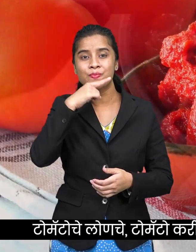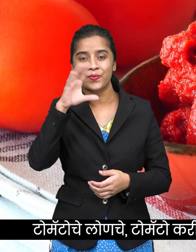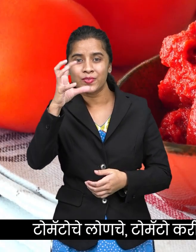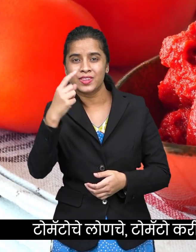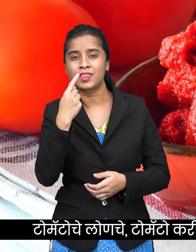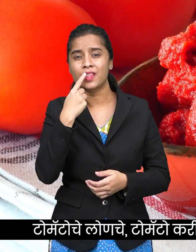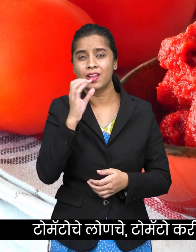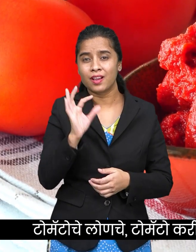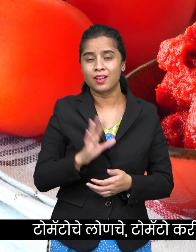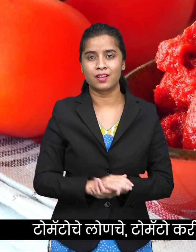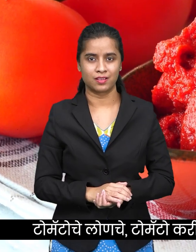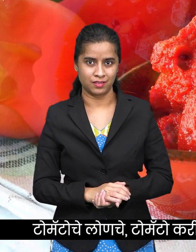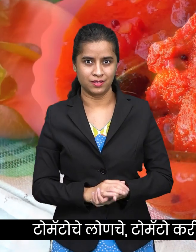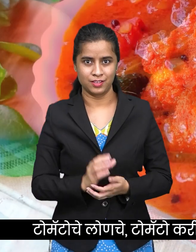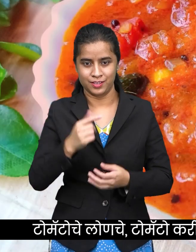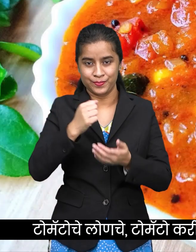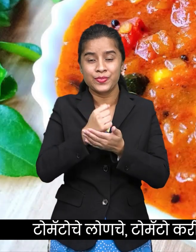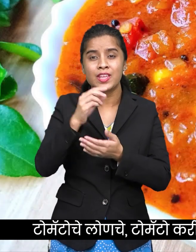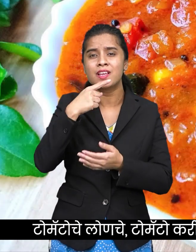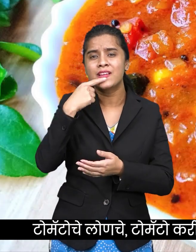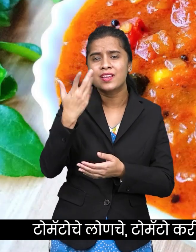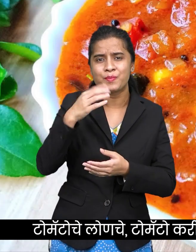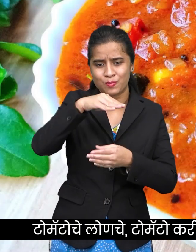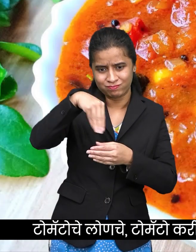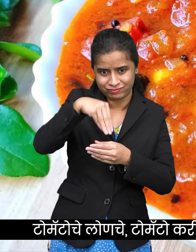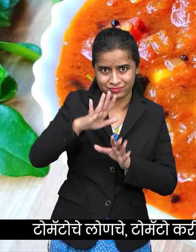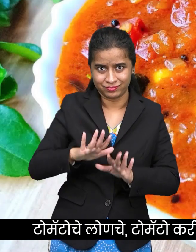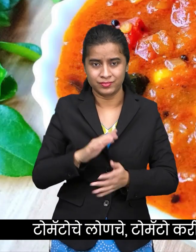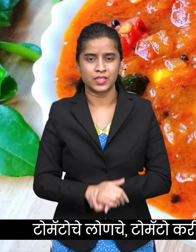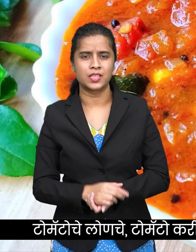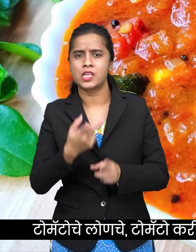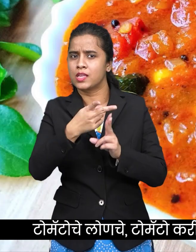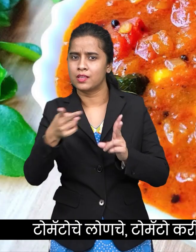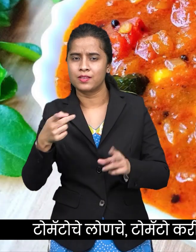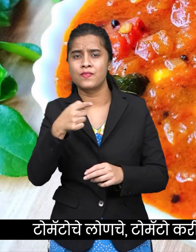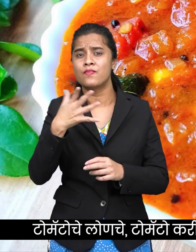टोमॅटोचे लोणचे, टोमॅटो करी इत्यादींमध्ये आपल्याला टोमॅटो मिळतात.